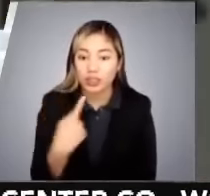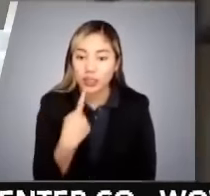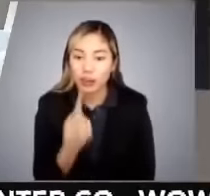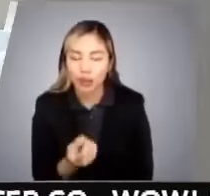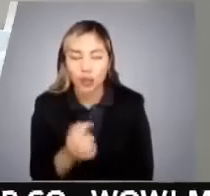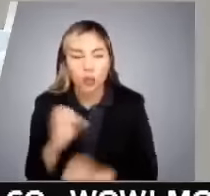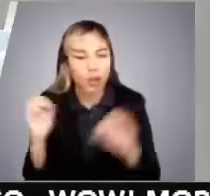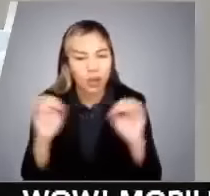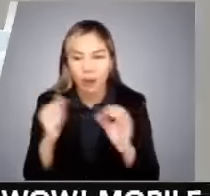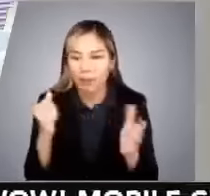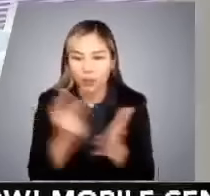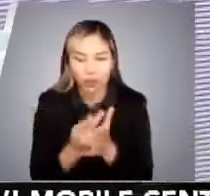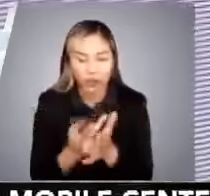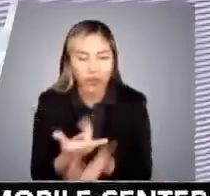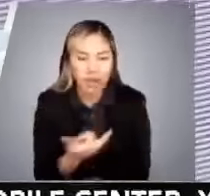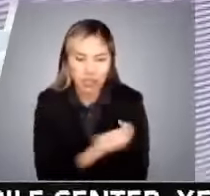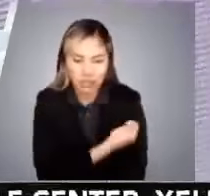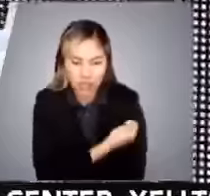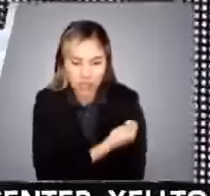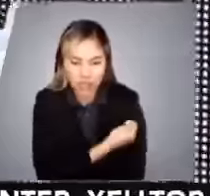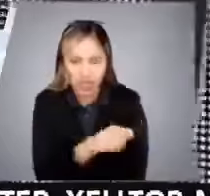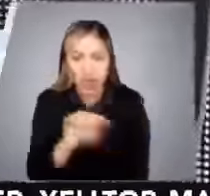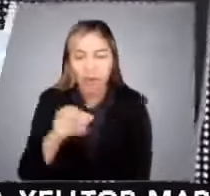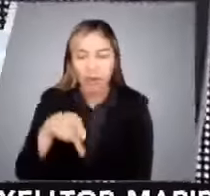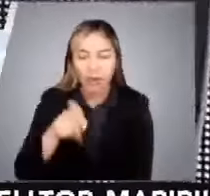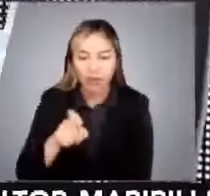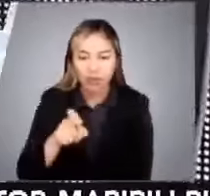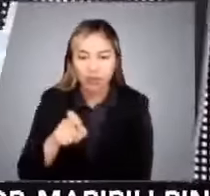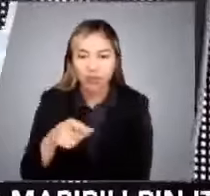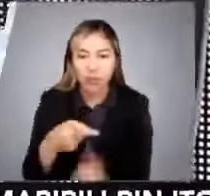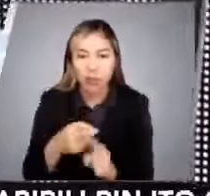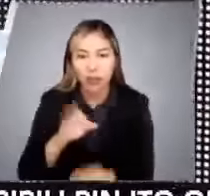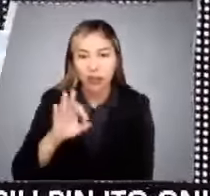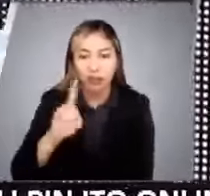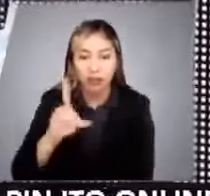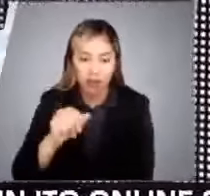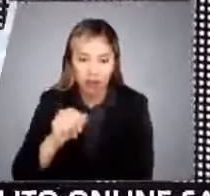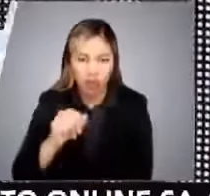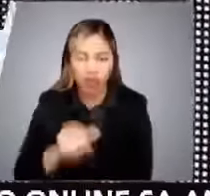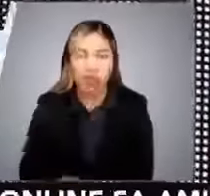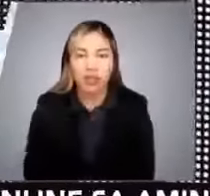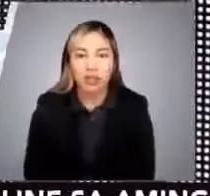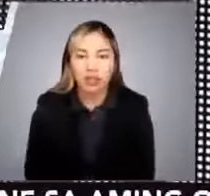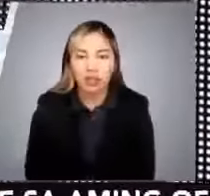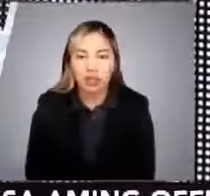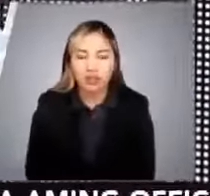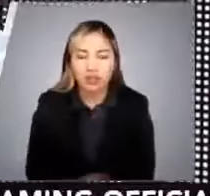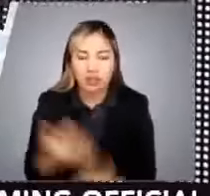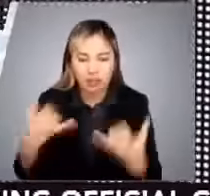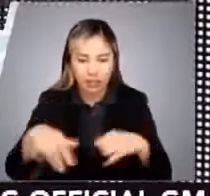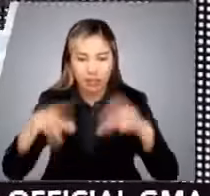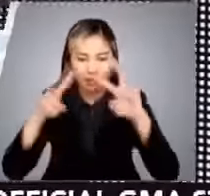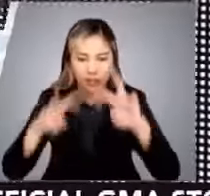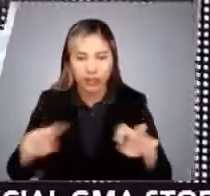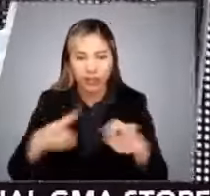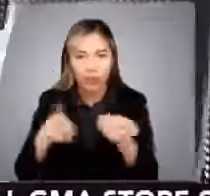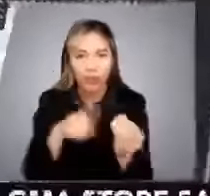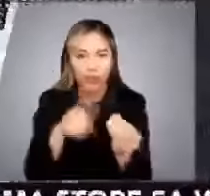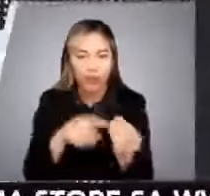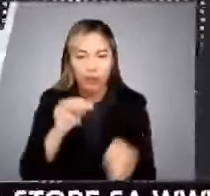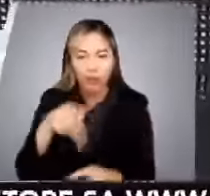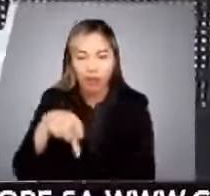aprobadong mpox vaccine ang Food and Drug Administration sa Pilipinas. Iimbestigahan daw nila ang tungkol sa mga umano'y mpox